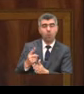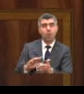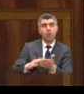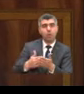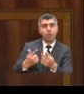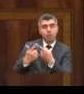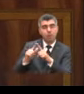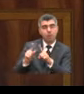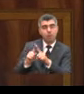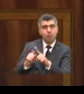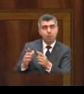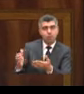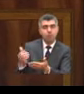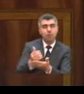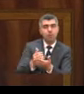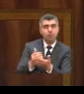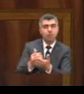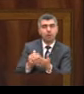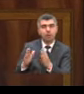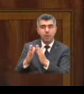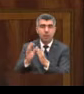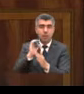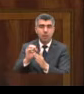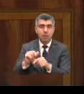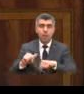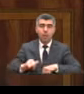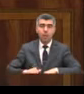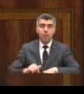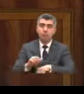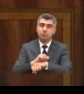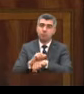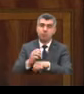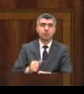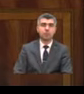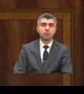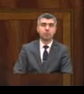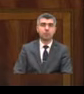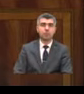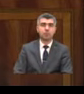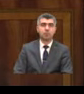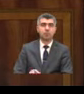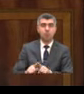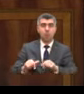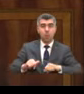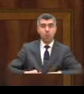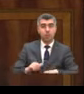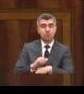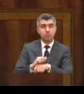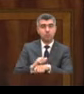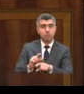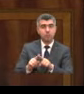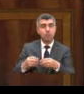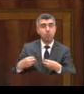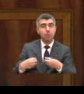جمع أفراد الشائع. ماشي ديالكم، ديال الوزارة الداخلية. اعتقد ان هذه الوزاره خصها تكون اليوم مديريه تابعه